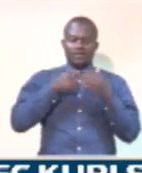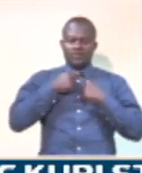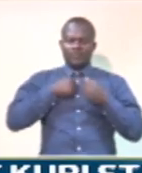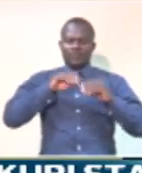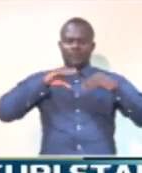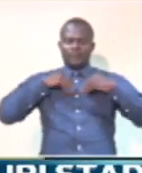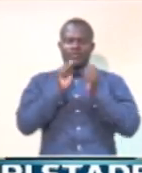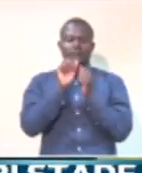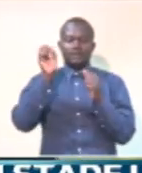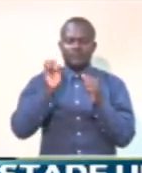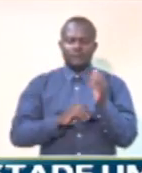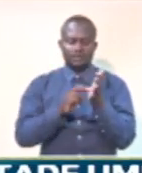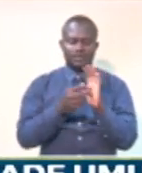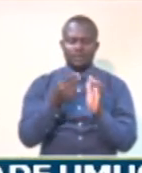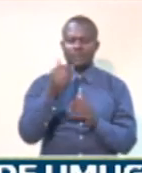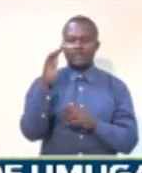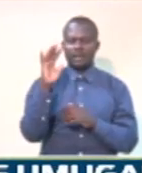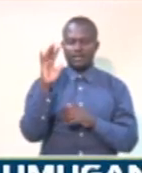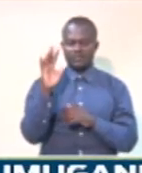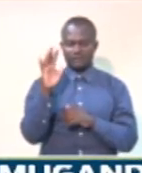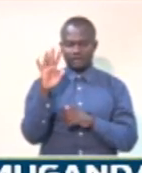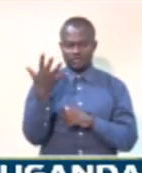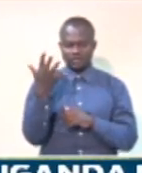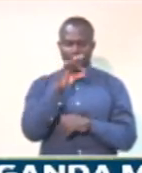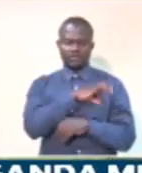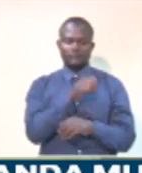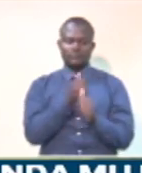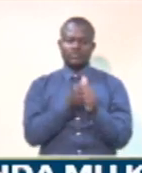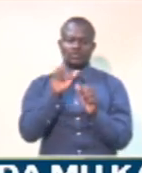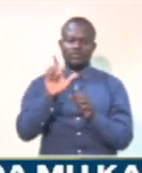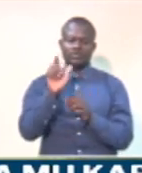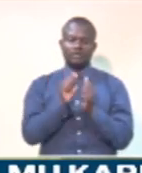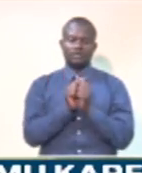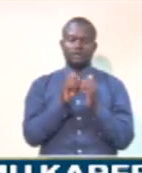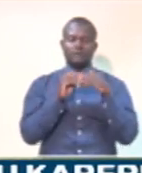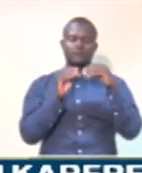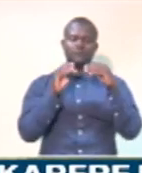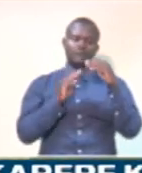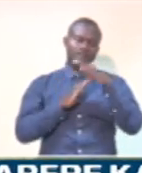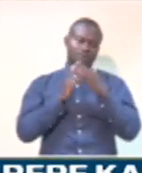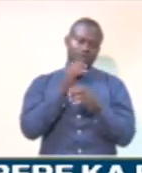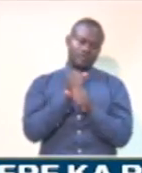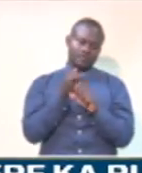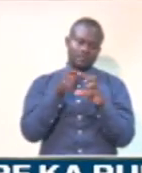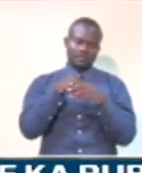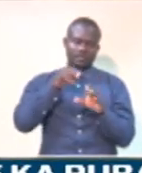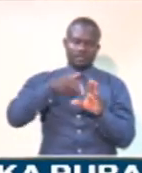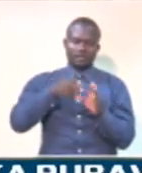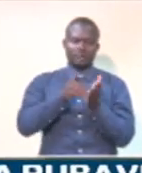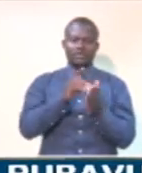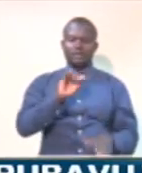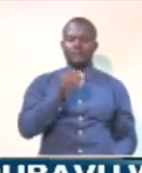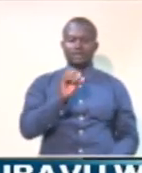bigomwe 10%, ni ukuvuga amafaranga 5 y'inyungu bafataga kuri buri litiro. Umuyobozi mukuru w'ishyirahamwe ry'abatumiza ibikomoka kuri peteroli Dr.